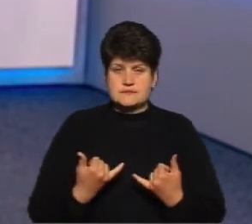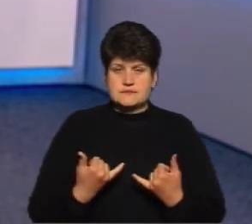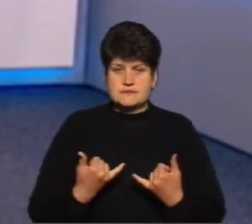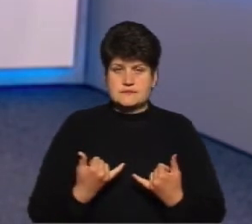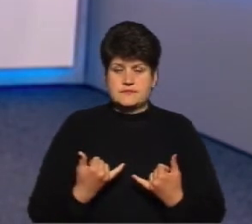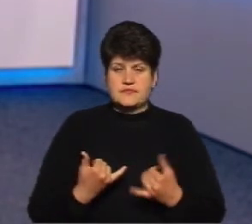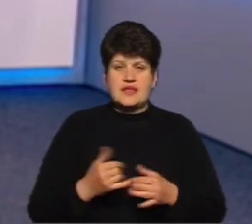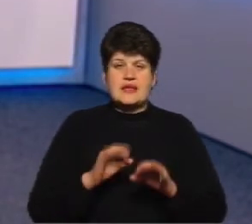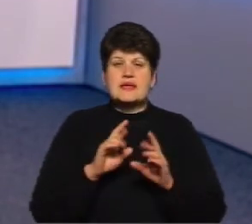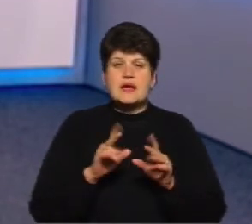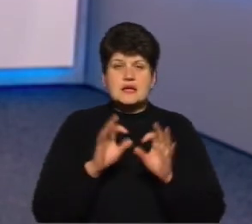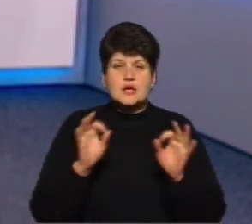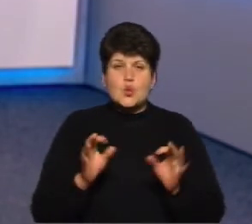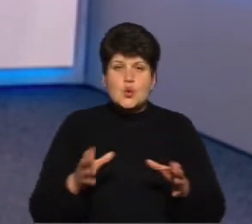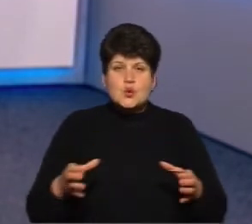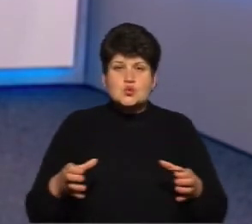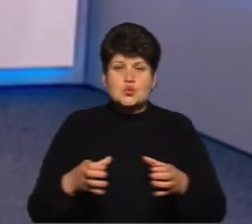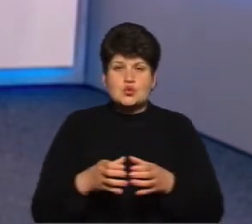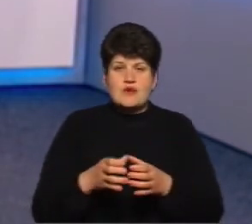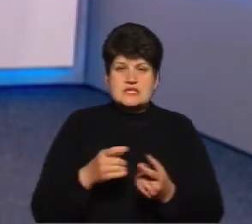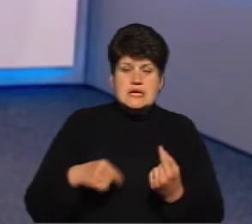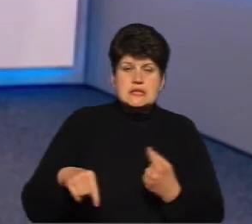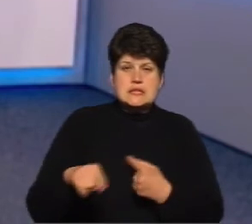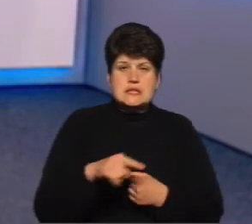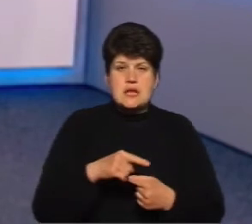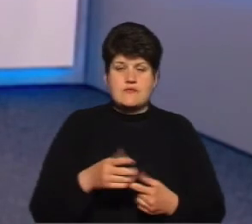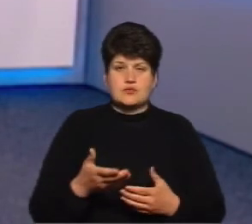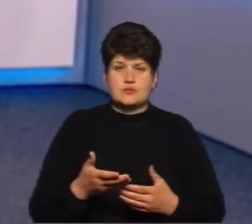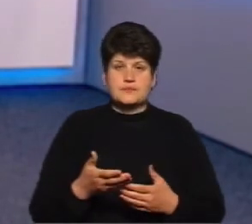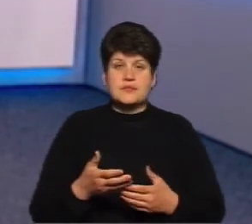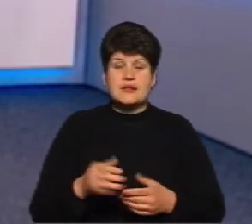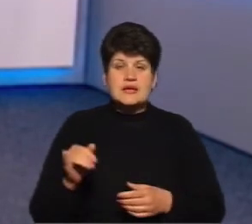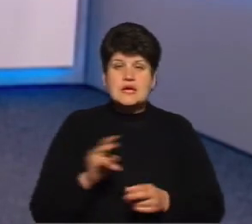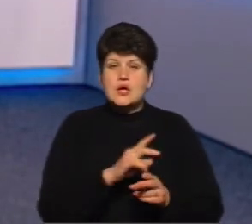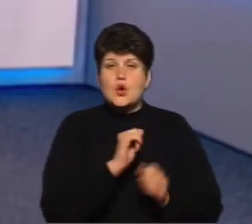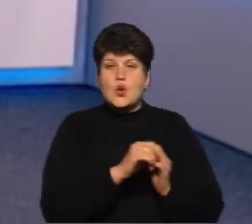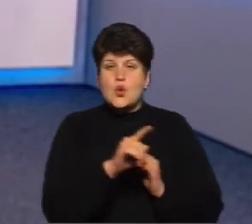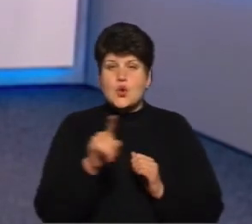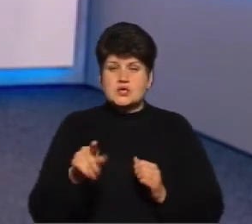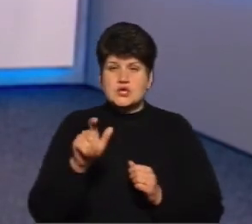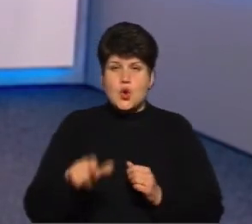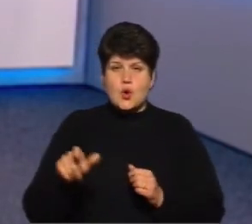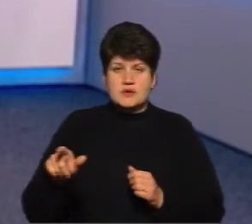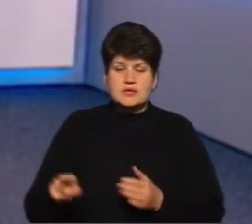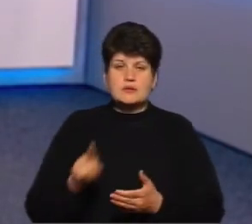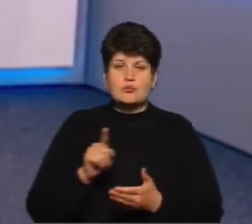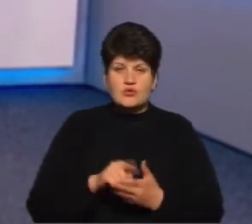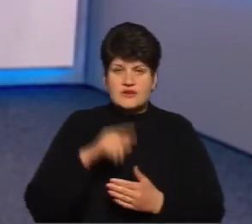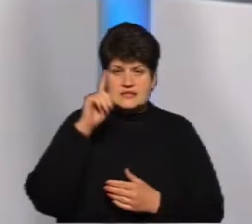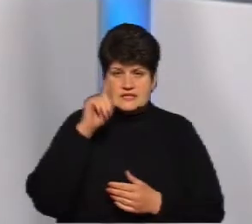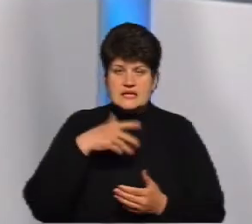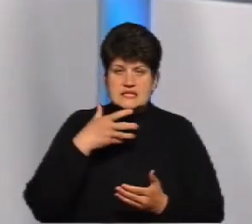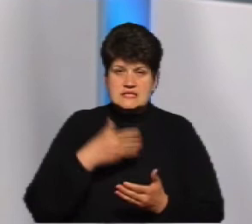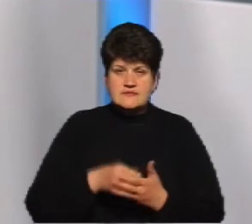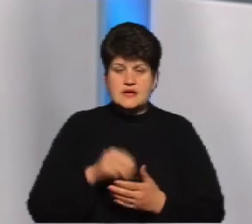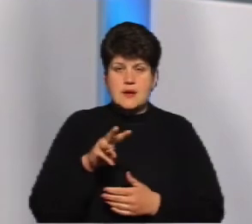ніколи згуртуватися навколо відсічі. І кожен громадянин, ще раз кажу, повинен знати свій маневр.